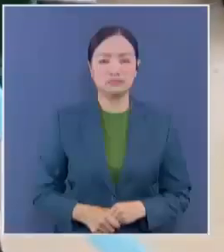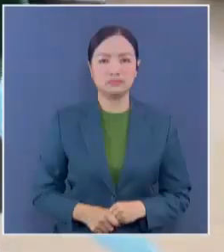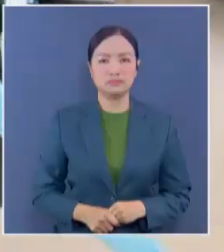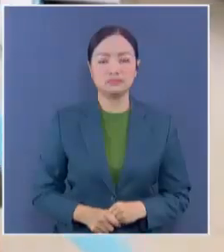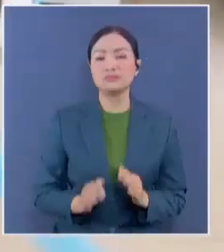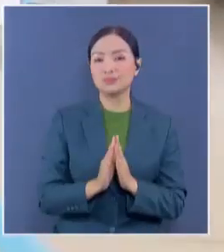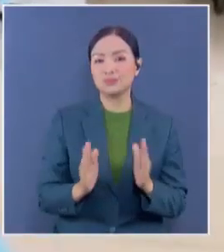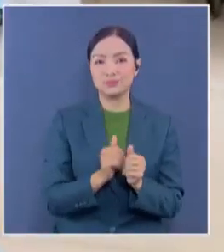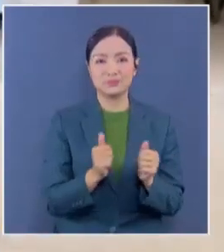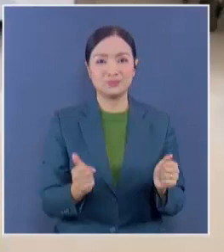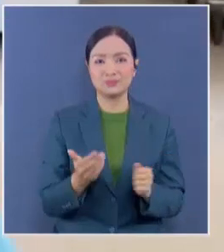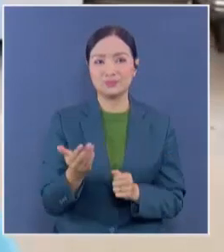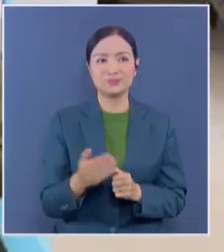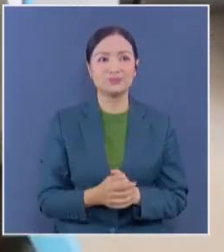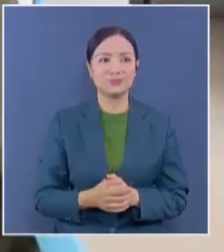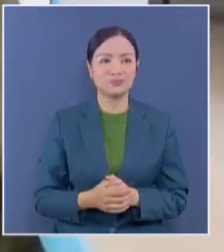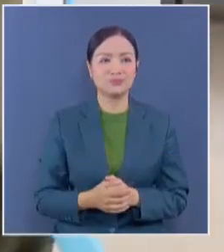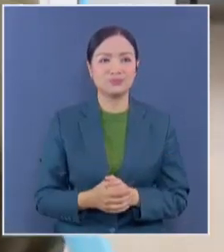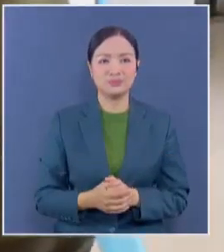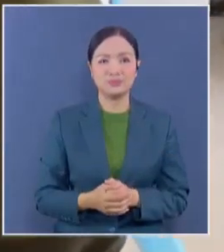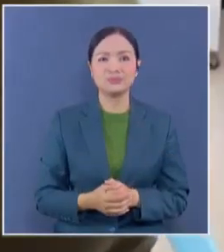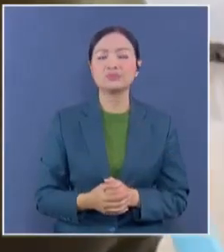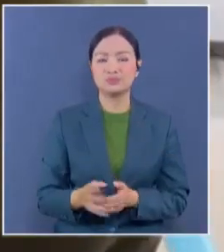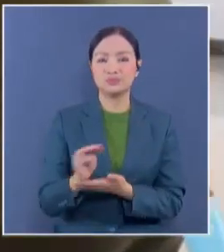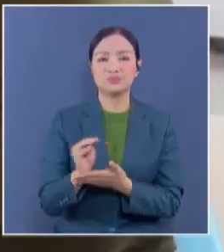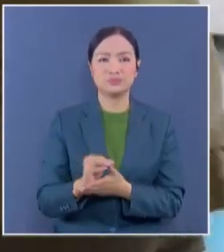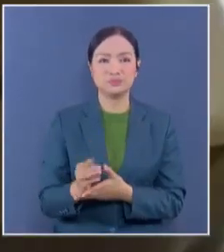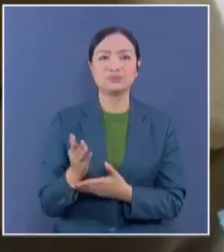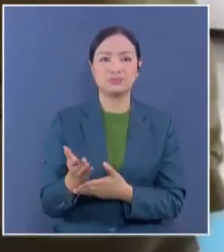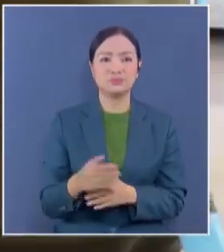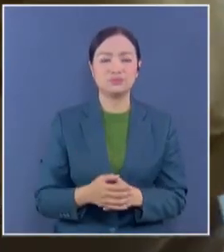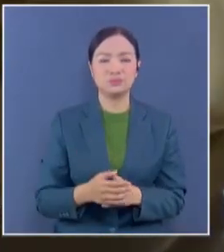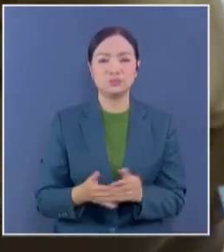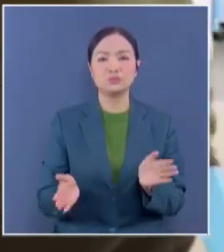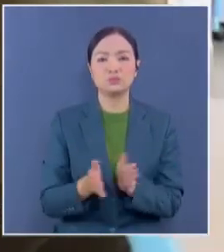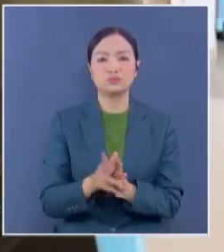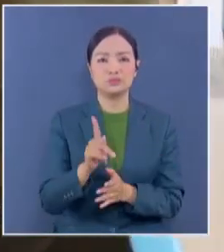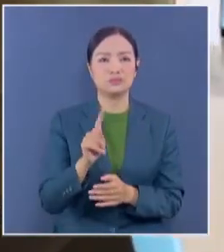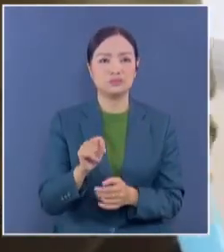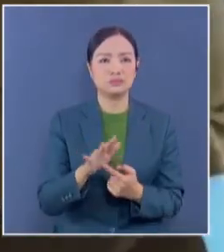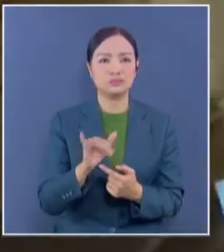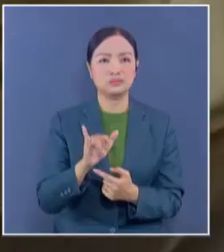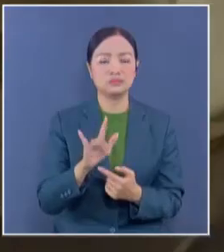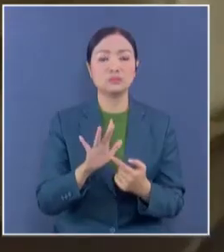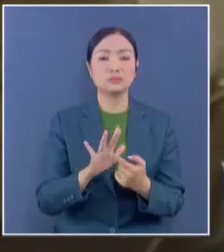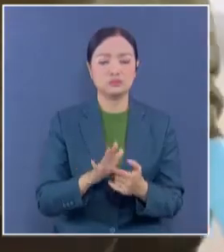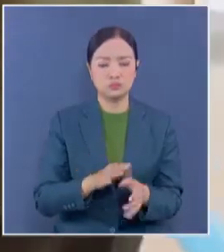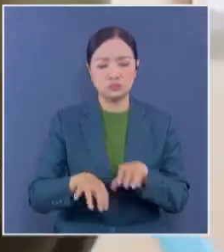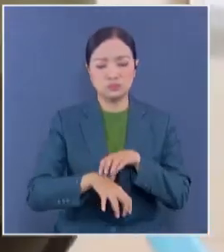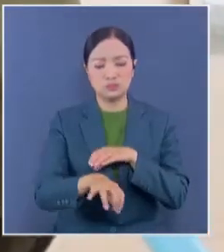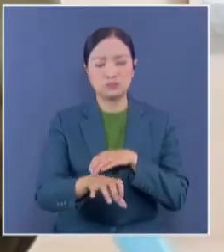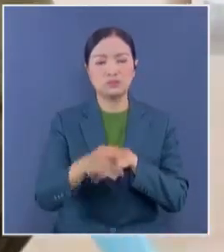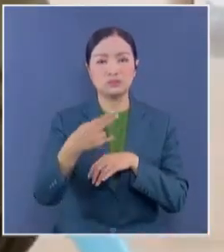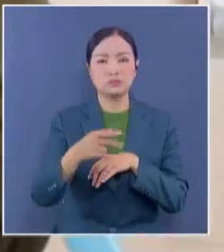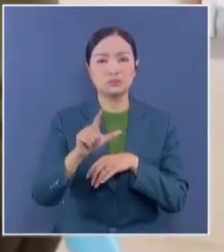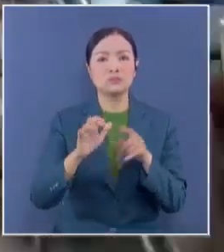ขอบคุณเรื่องดีๆที่เกิดขึ้นจากพี่ๆอาสากลุ่มนี้ครับอาสาสมัครมูลนิธิร่วมกตัญญูเพชรบูรณ์สาขาหล่มสักนะครับ